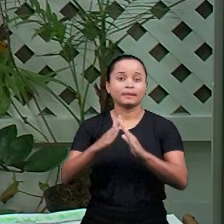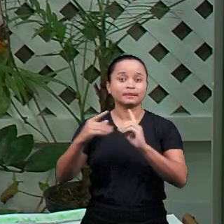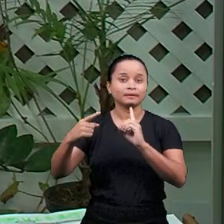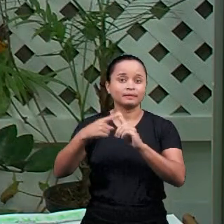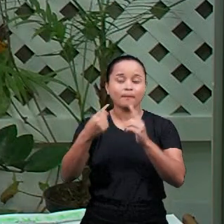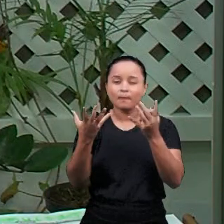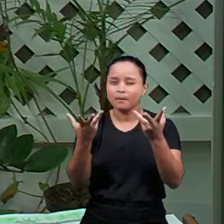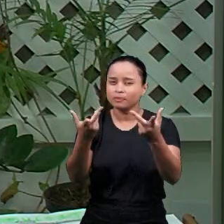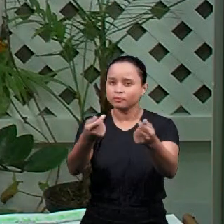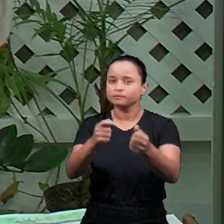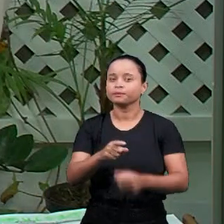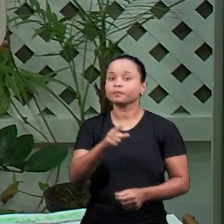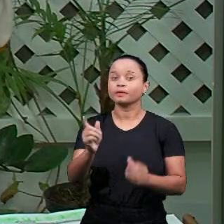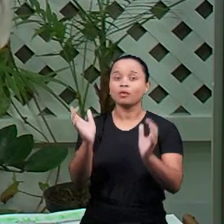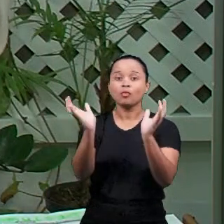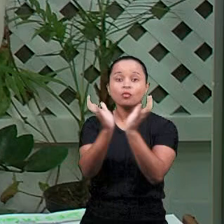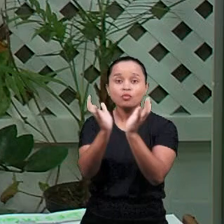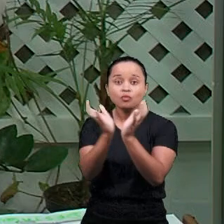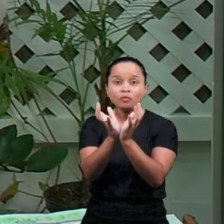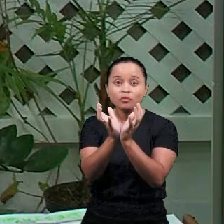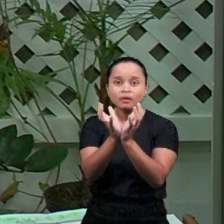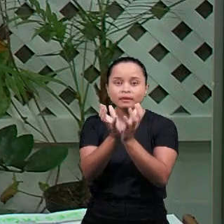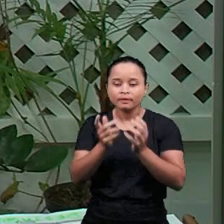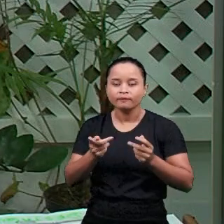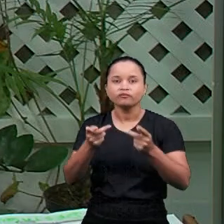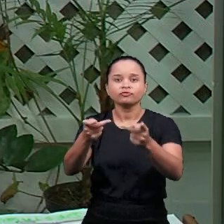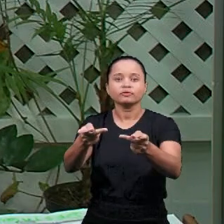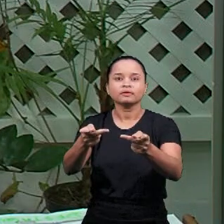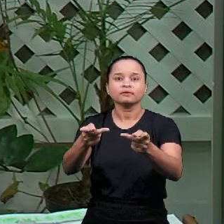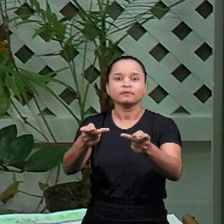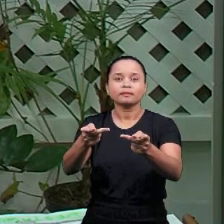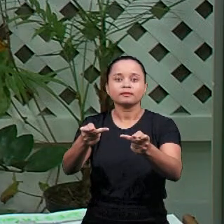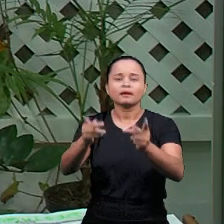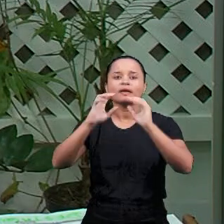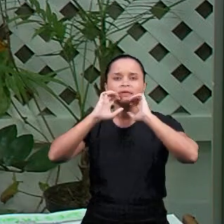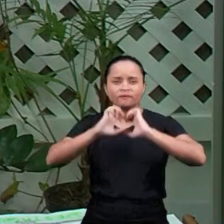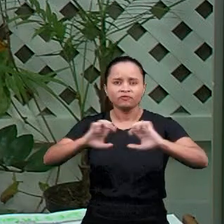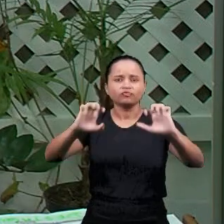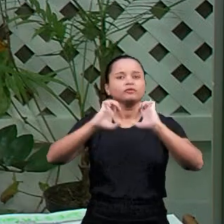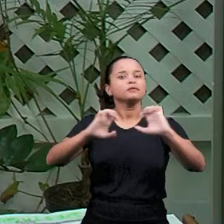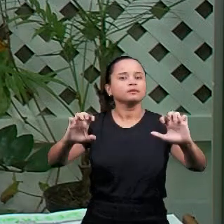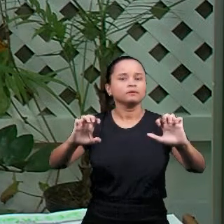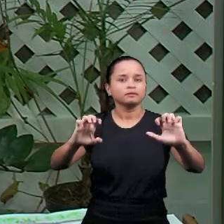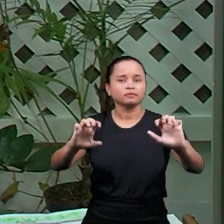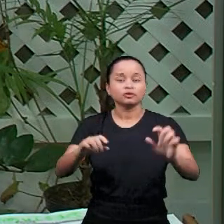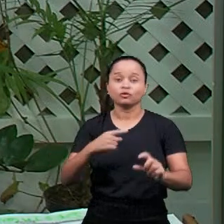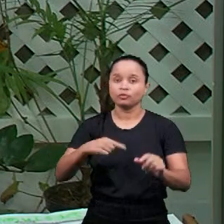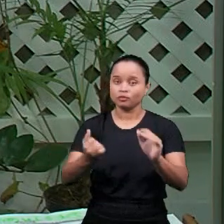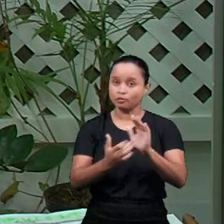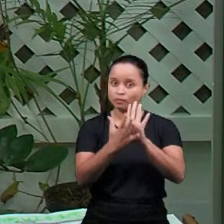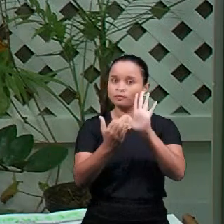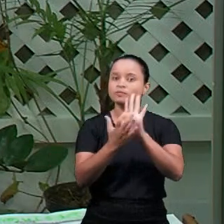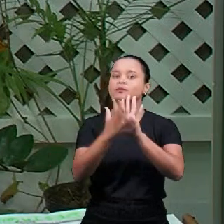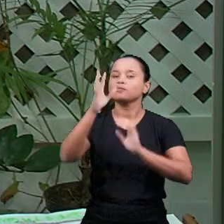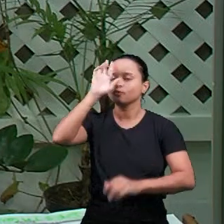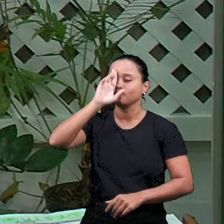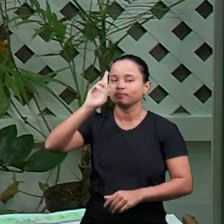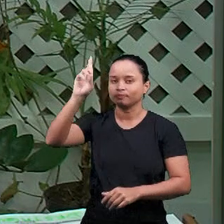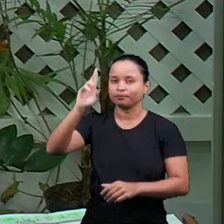ça c'est un groupe qui sort pour l'évangélisation. Nous louons le Seigneur pour eux. Hier, nous avons